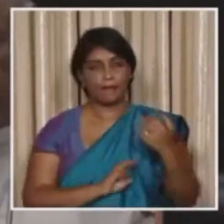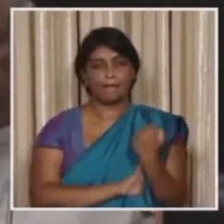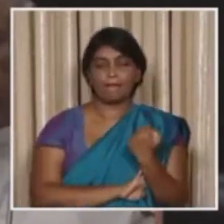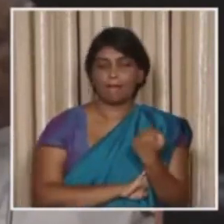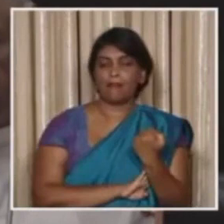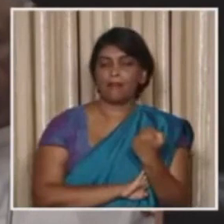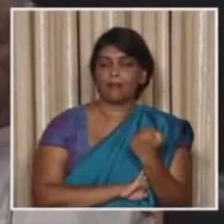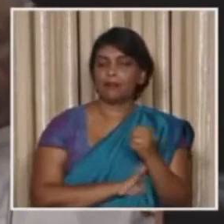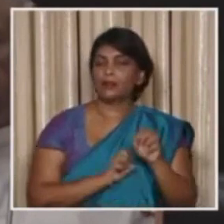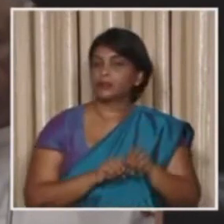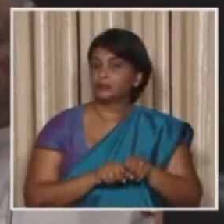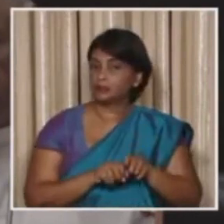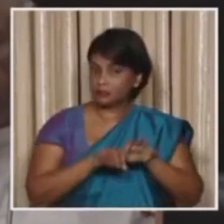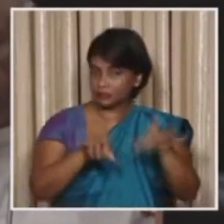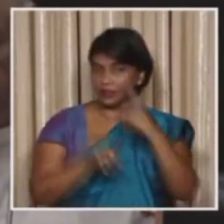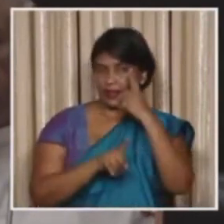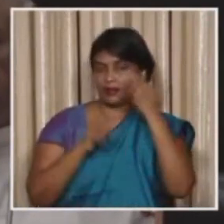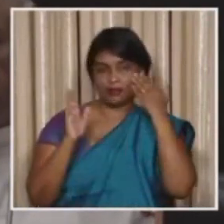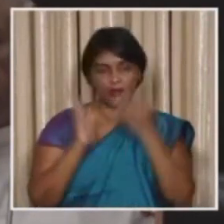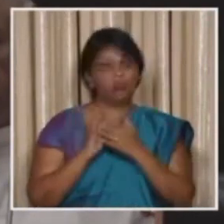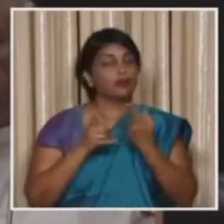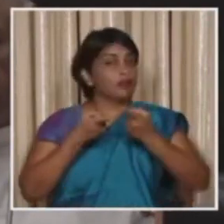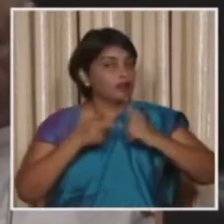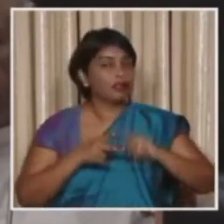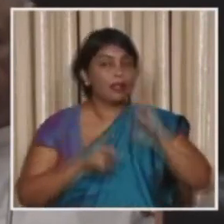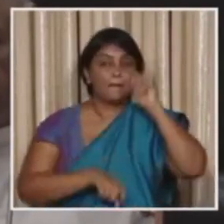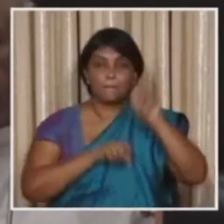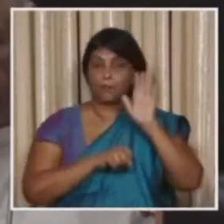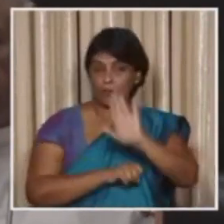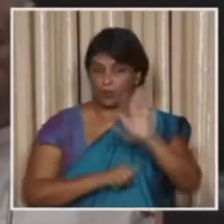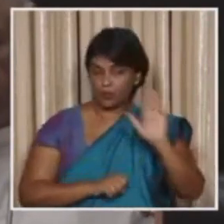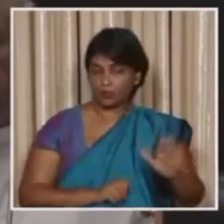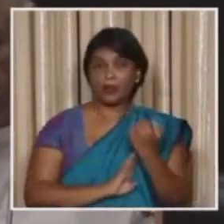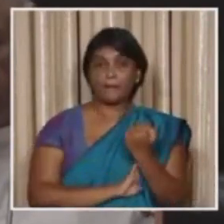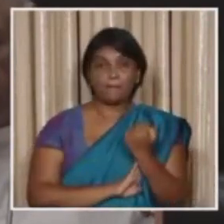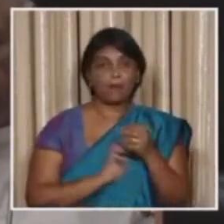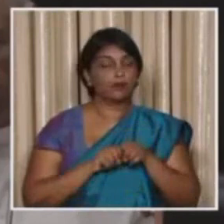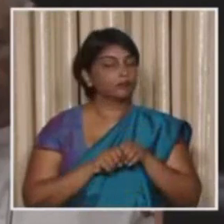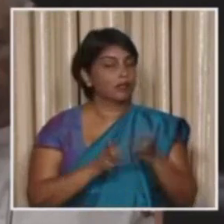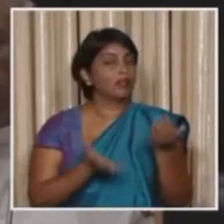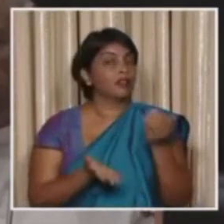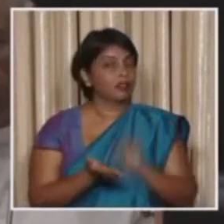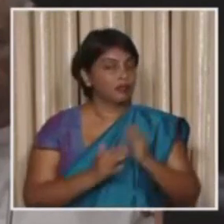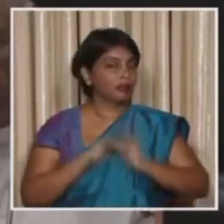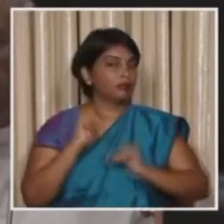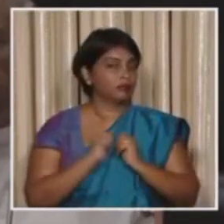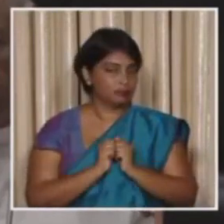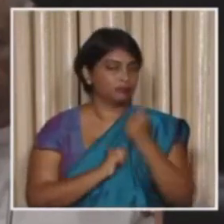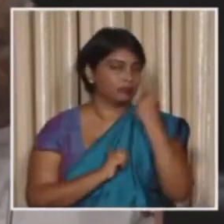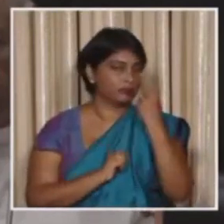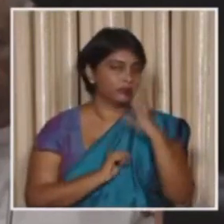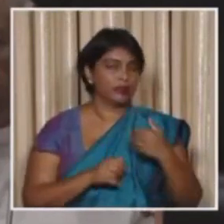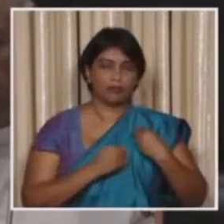රැගෙන යන්නේ එක් ව්‍යුහයක්. ඊට අමතරව ජනතාව වෙත බලය රැගෙන යාමේ තවත් ක්‍රමවේදයක් කීපයක්